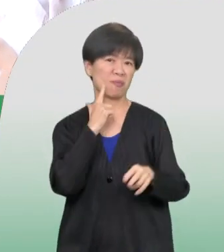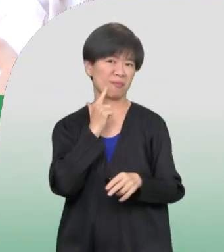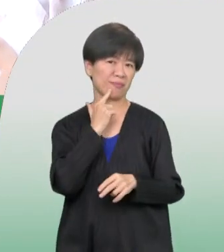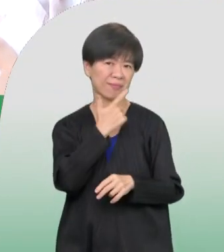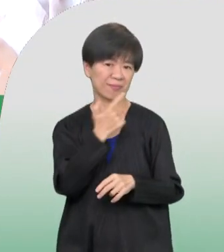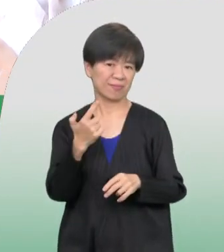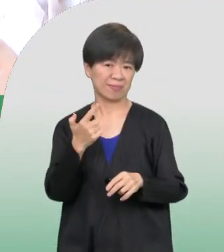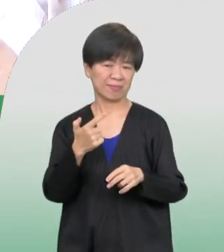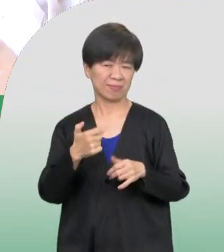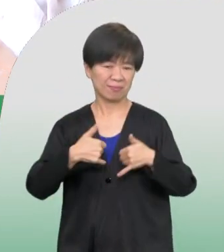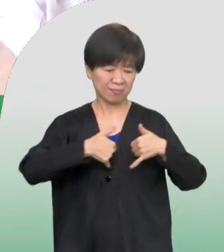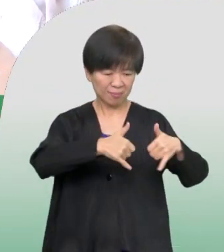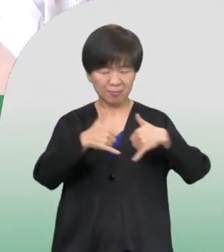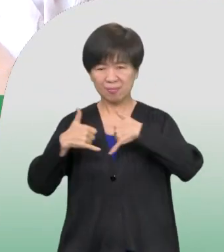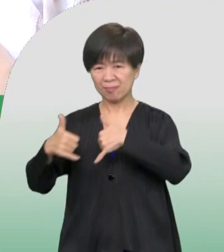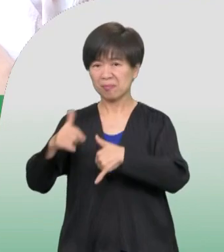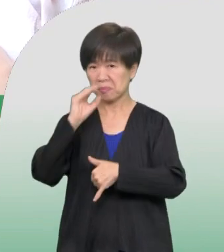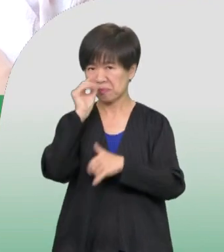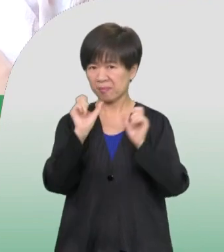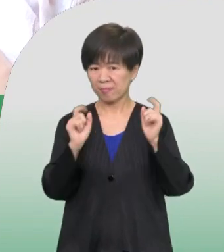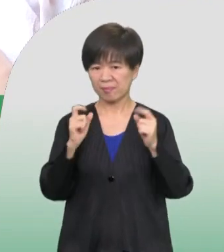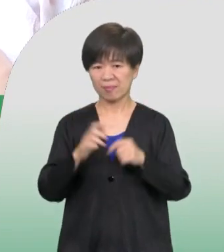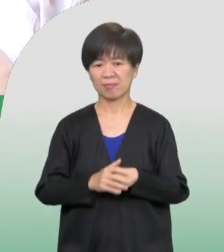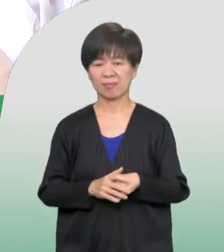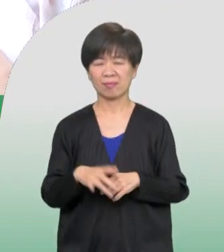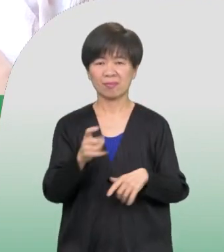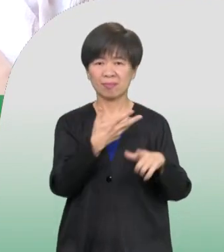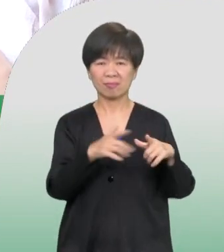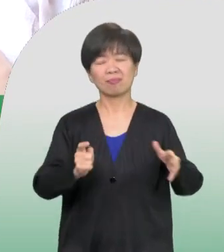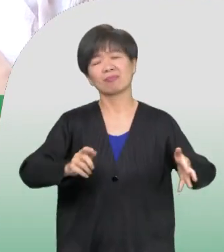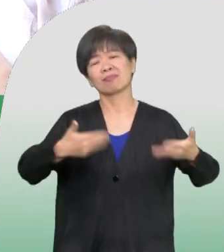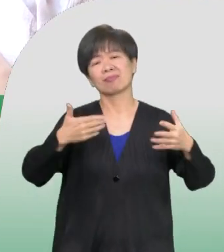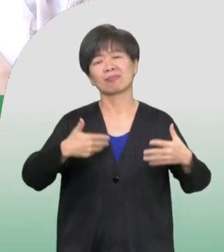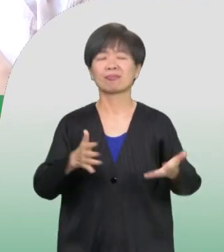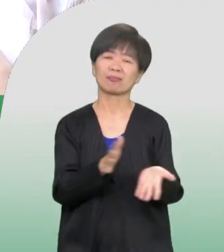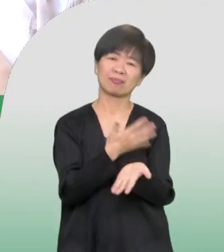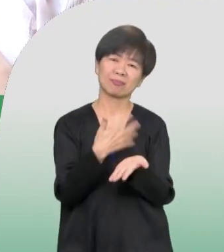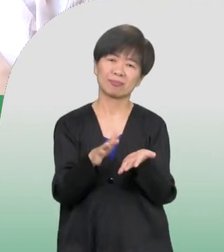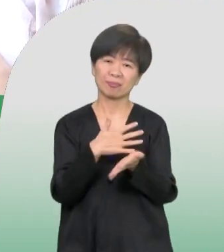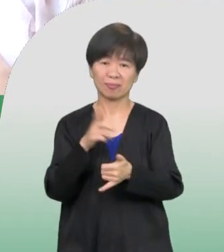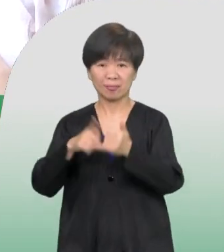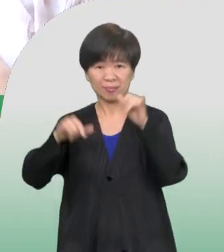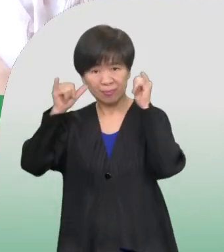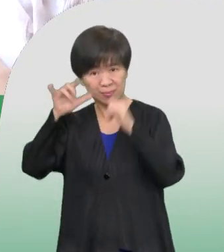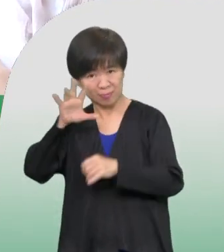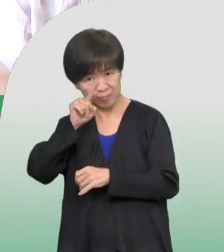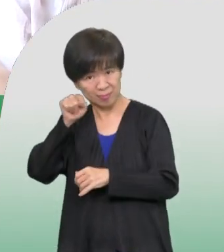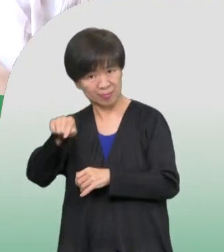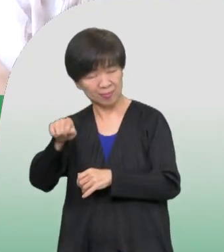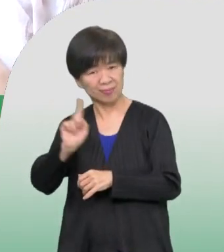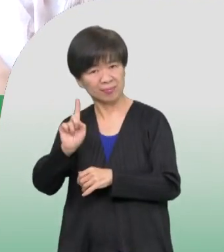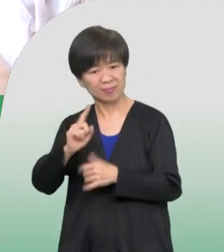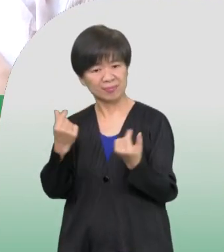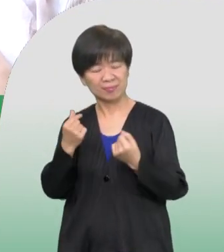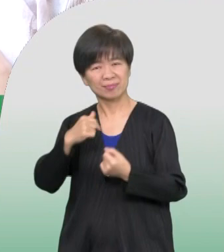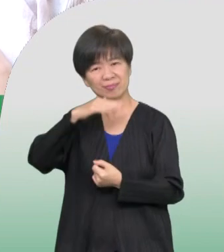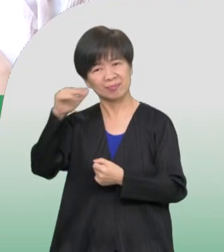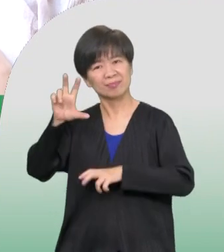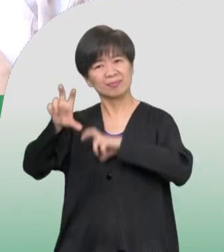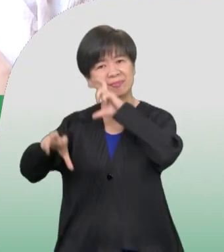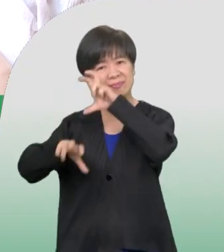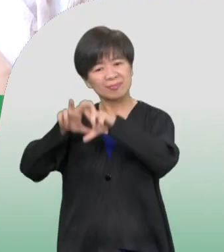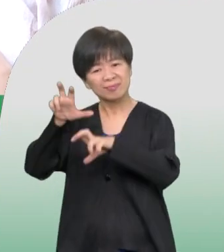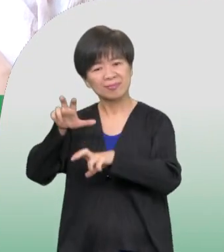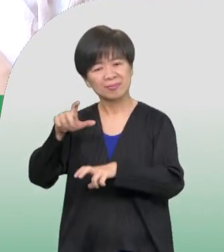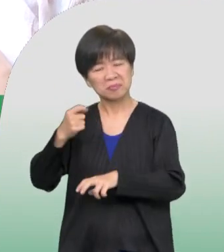条路有不同的特色。哎，龙潭该是比较轻松休闲一点，那大牛旗这边，它有点像登山，哈，